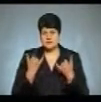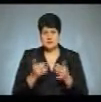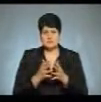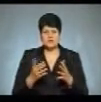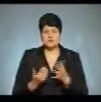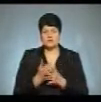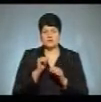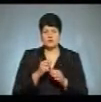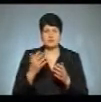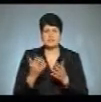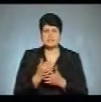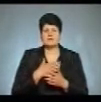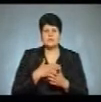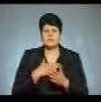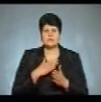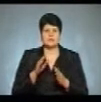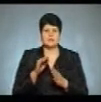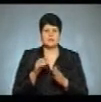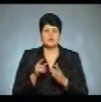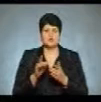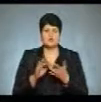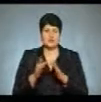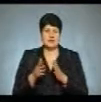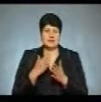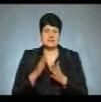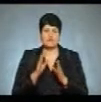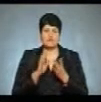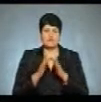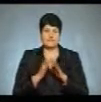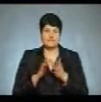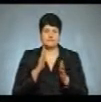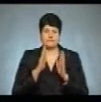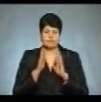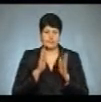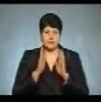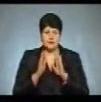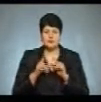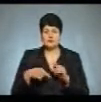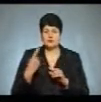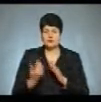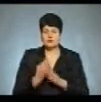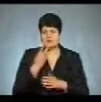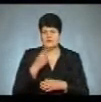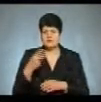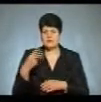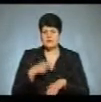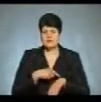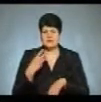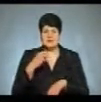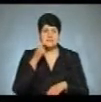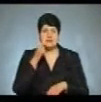новин ви можете знайти на нашій сторінці UA Тернопіль у соцмережі Facebook. Наступний випуск новин дивіться о 20:30.